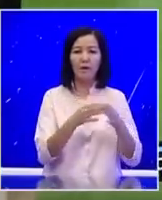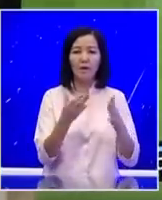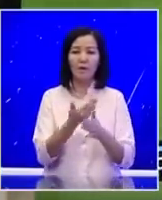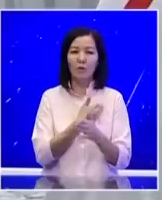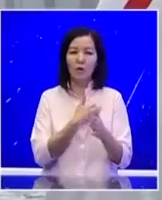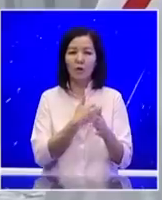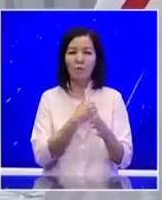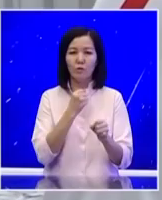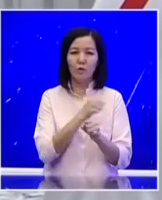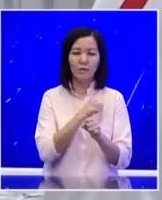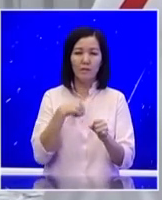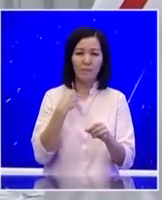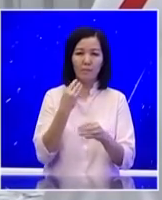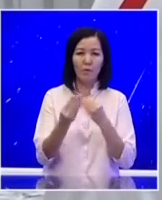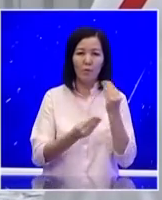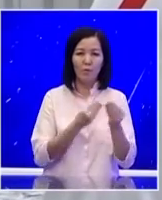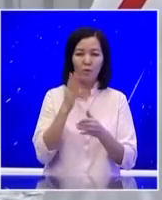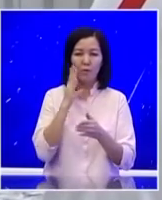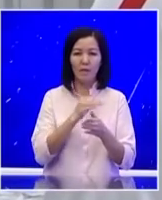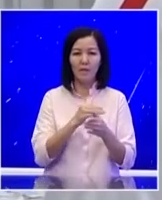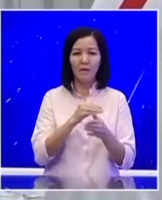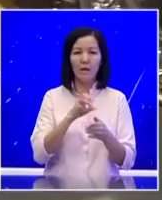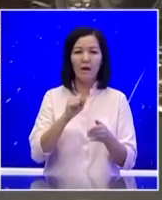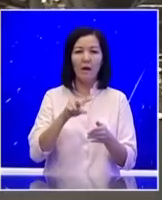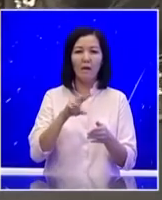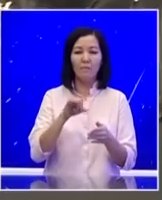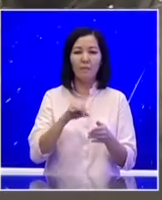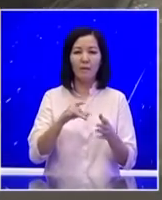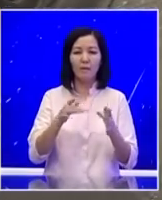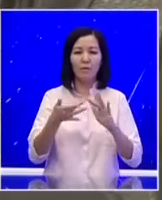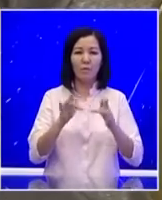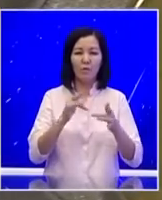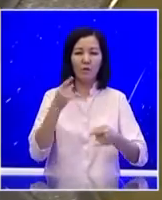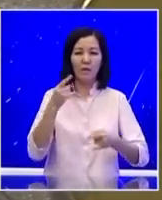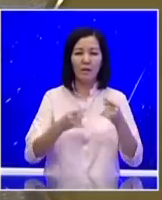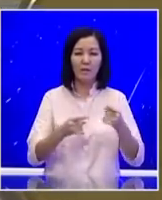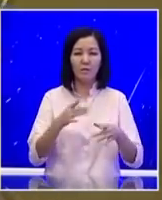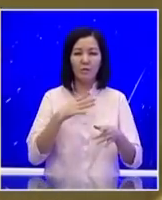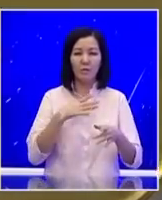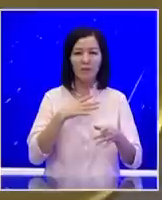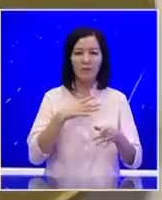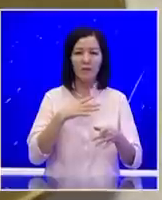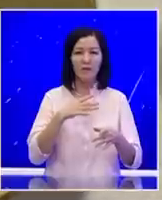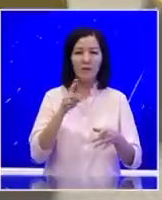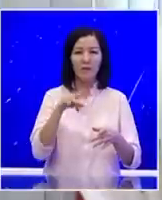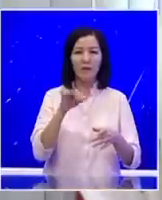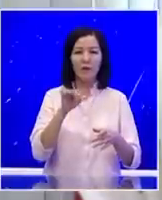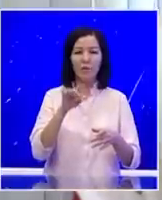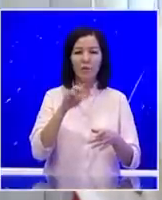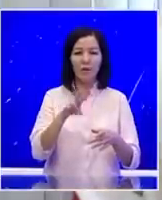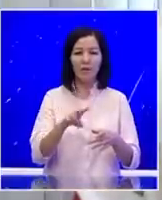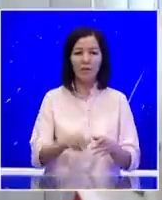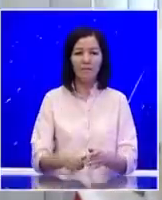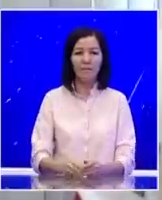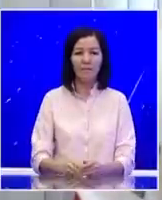құрастырып, Барселонаға қарсы алаңға шықты. Айта кетейік, Алматтың онлайн жүйесіндегі бәсекелесі елімізге белгілі балуан Дәурен Жұмағазиев болды.